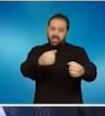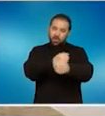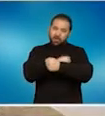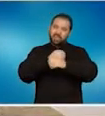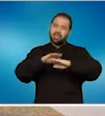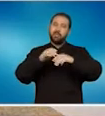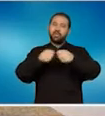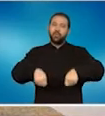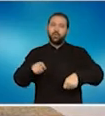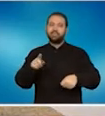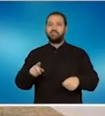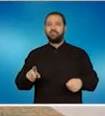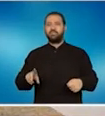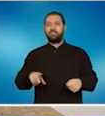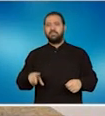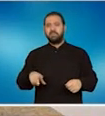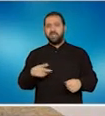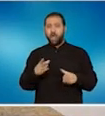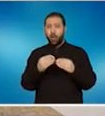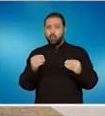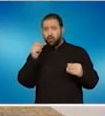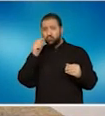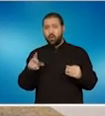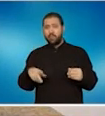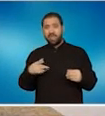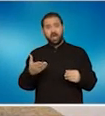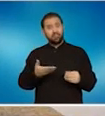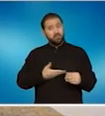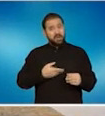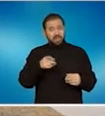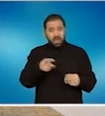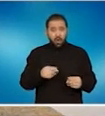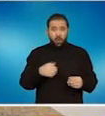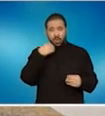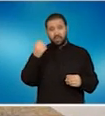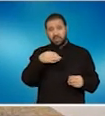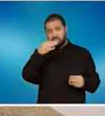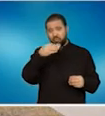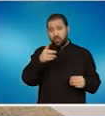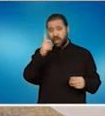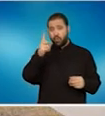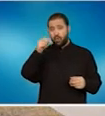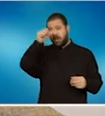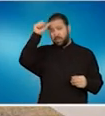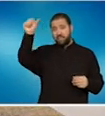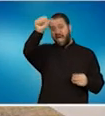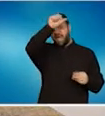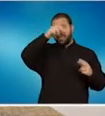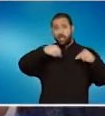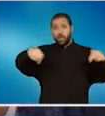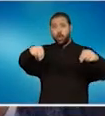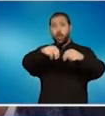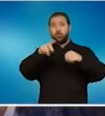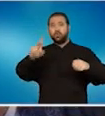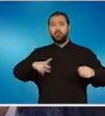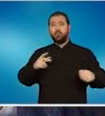toți. Nu era greșit, bun, erau de diferite confesiuni, era și părintele acolo. Când spunea un Tatăl nostru, nu mai erau confesiuni,